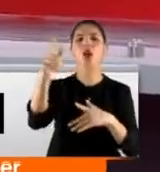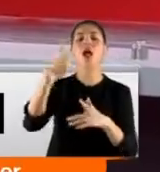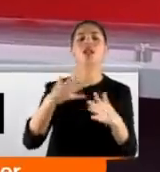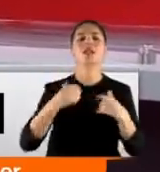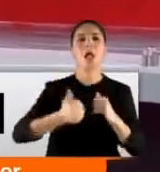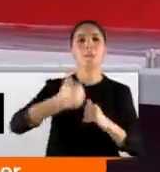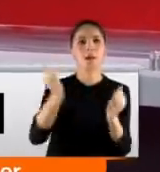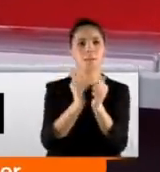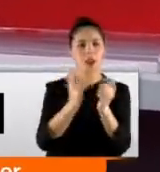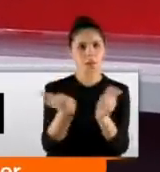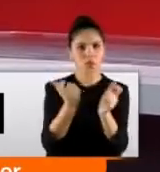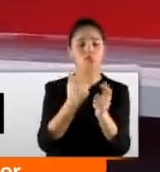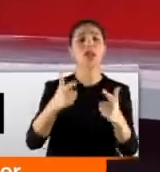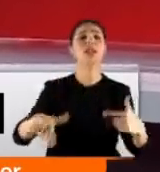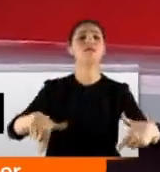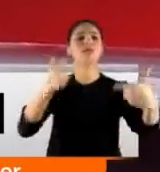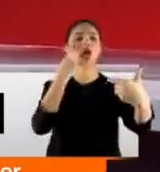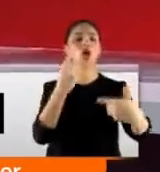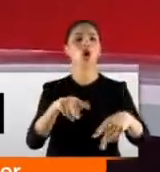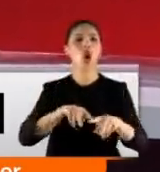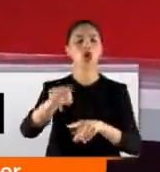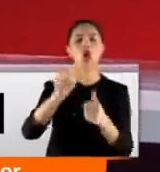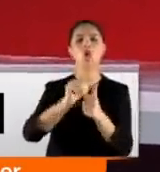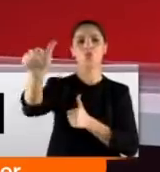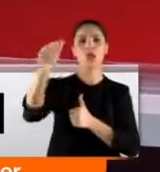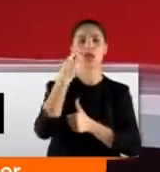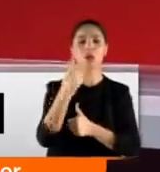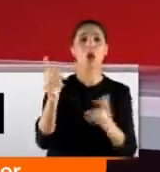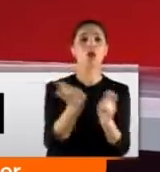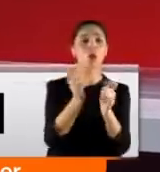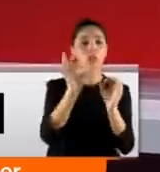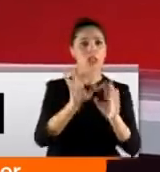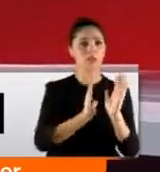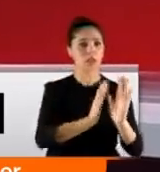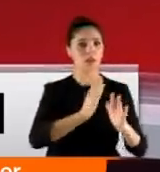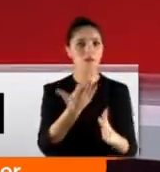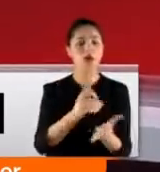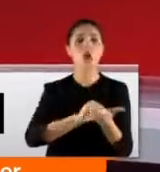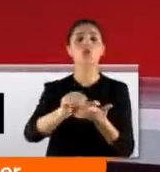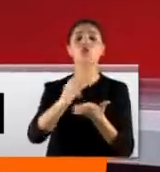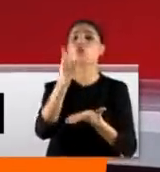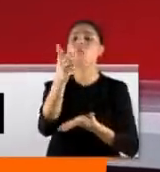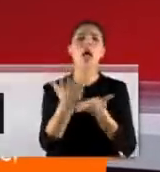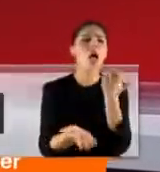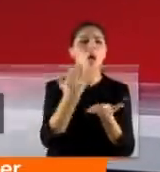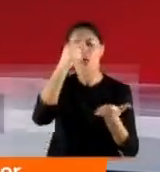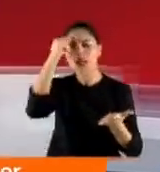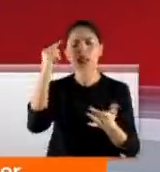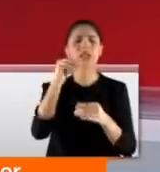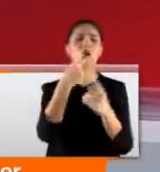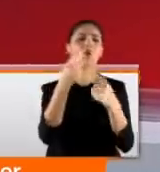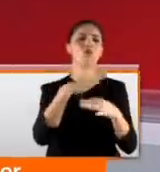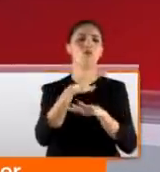toplandı kurul. Video konferans yöntemiyle tabii, uzaktan. Toplantı halen devam ediyor. Tüm olasılıklar konuşuluyor masada